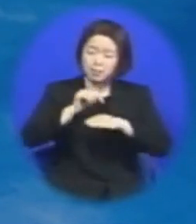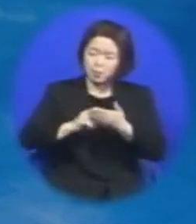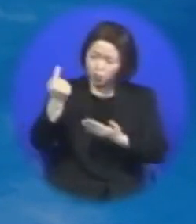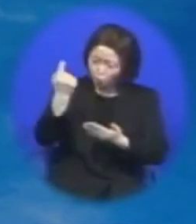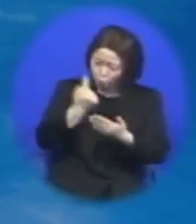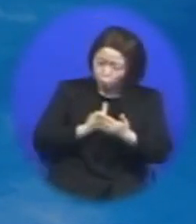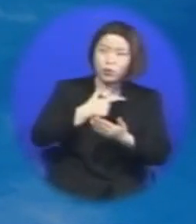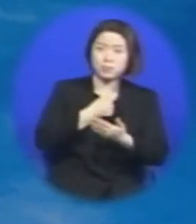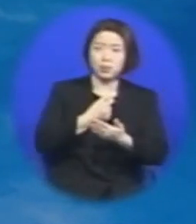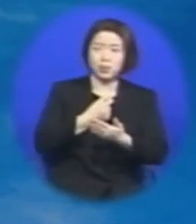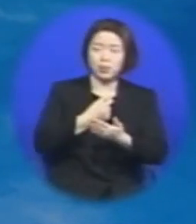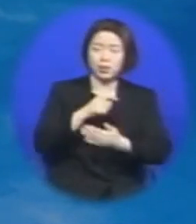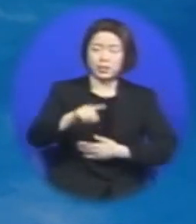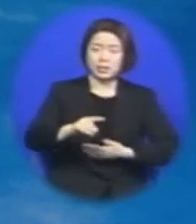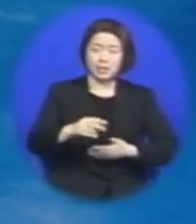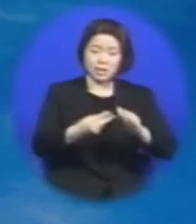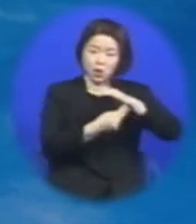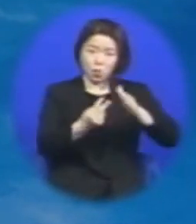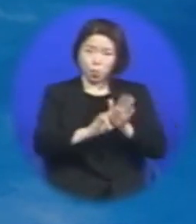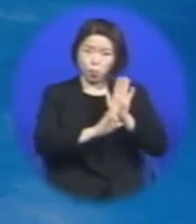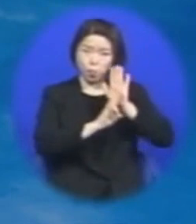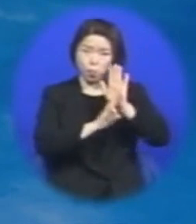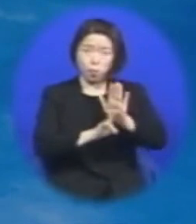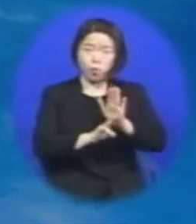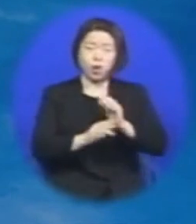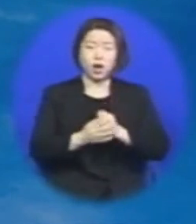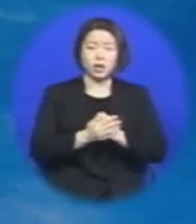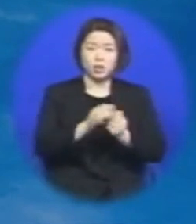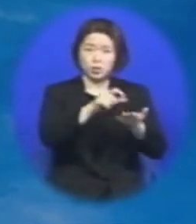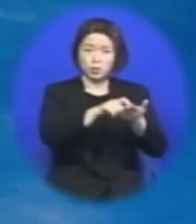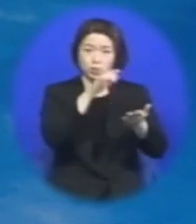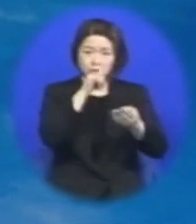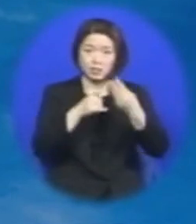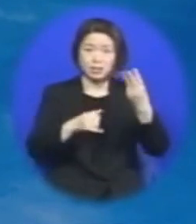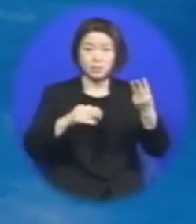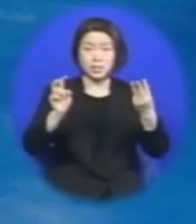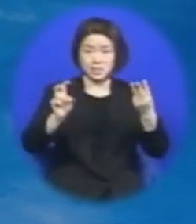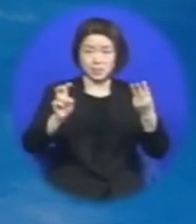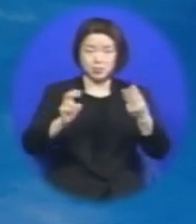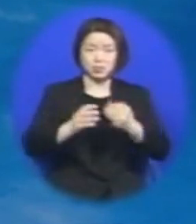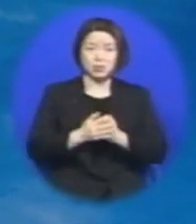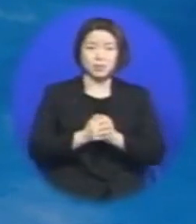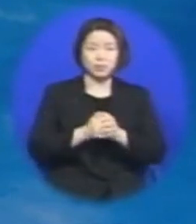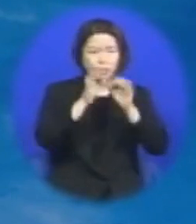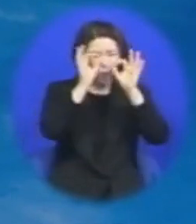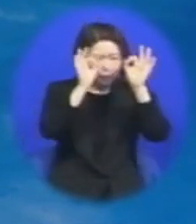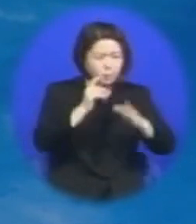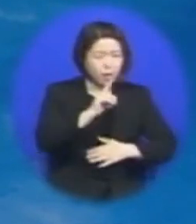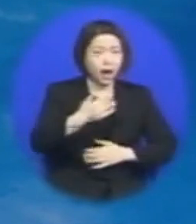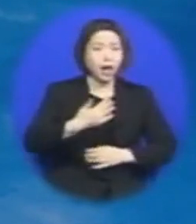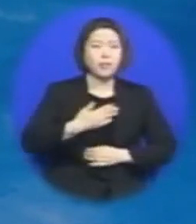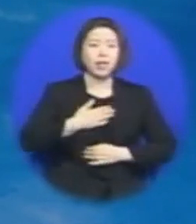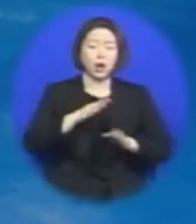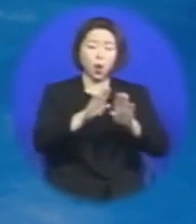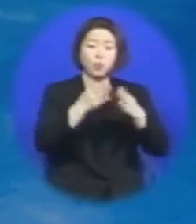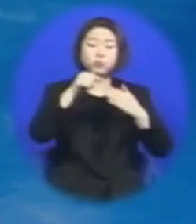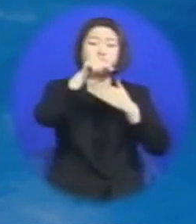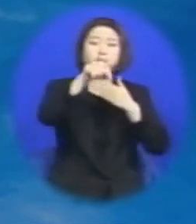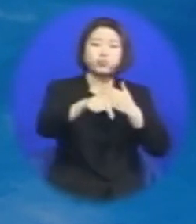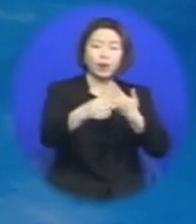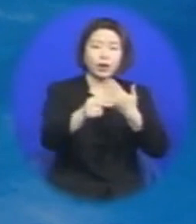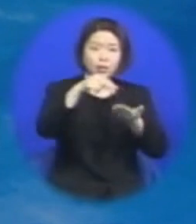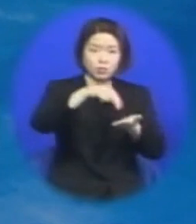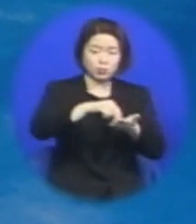요한계시록 3장 20절에서 우리 주님은 이렇게 말씀하셨습니다 보아라 내가 문밖에 서서 문을